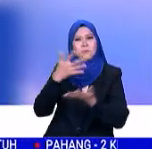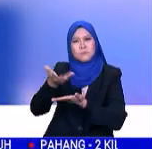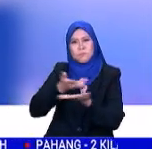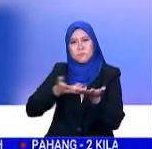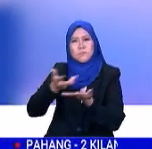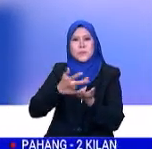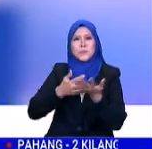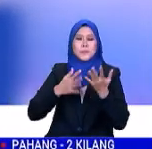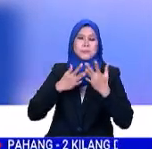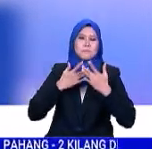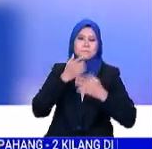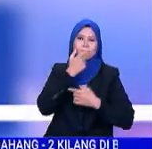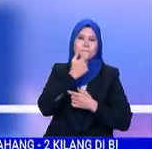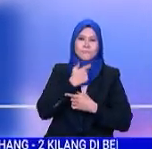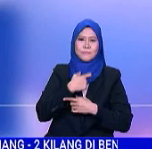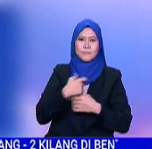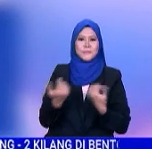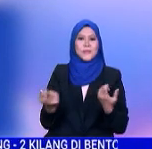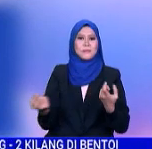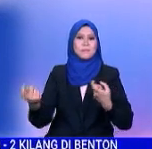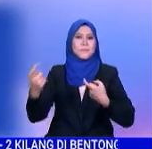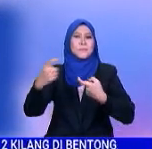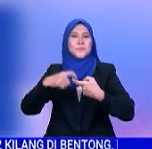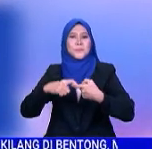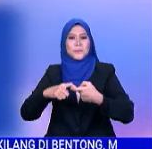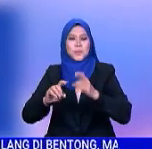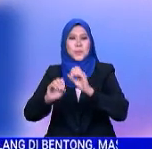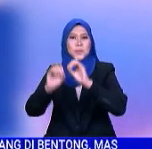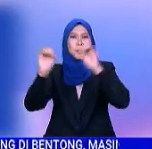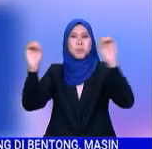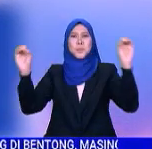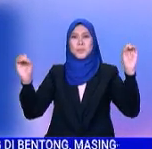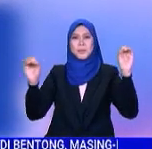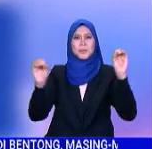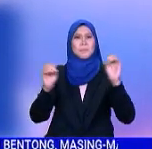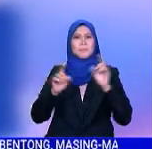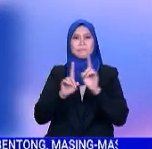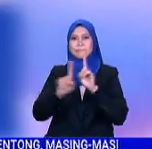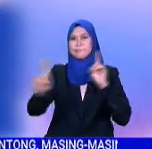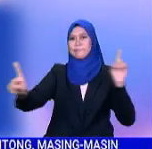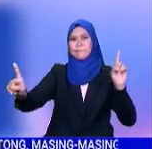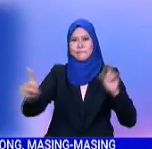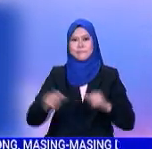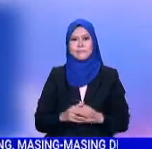ini menaut kembali ahli keluarga yang terpisah lama. Thank you.